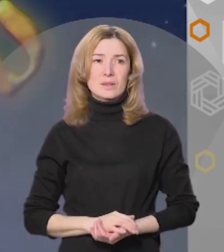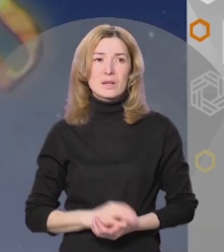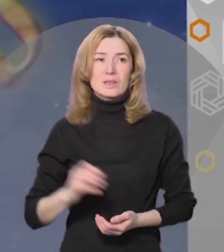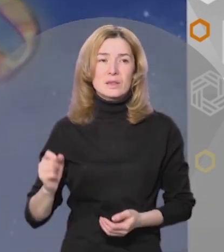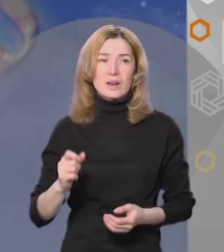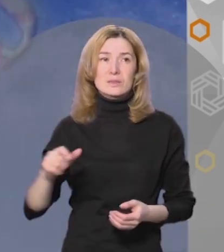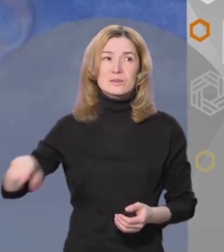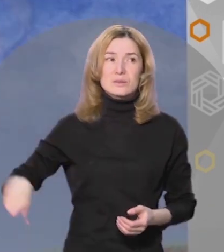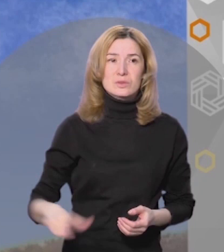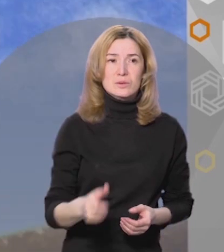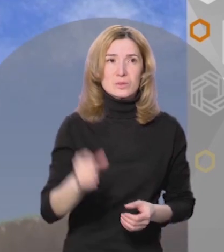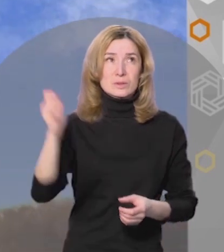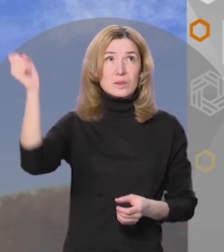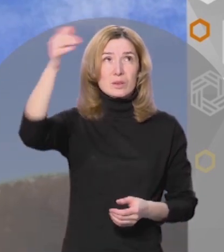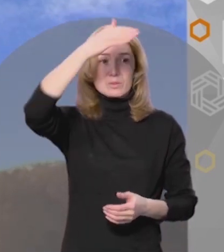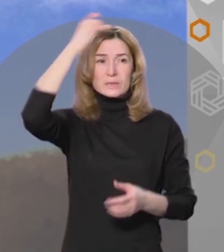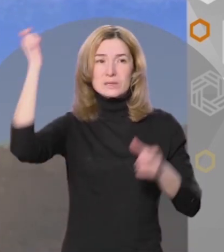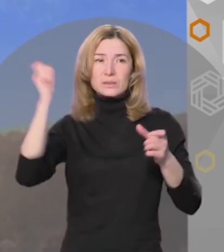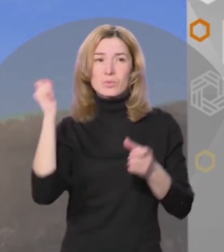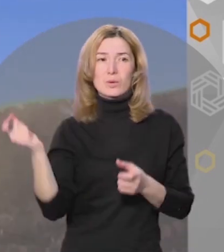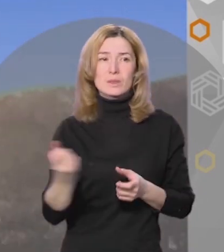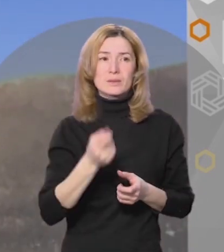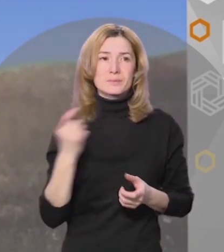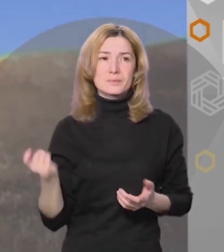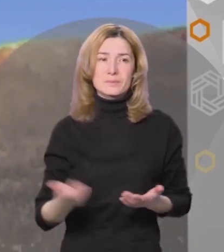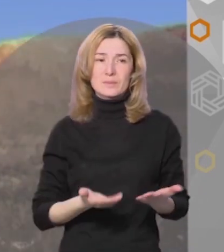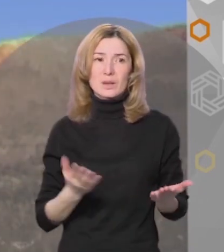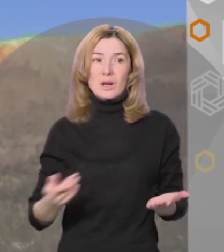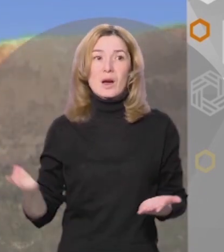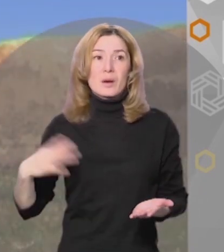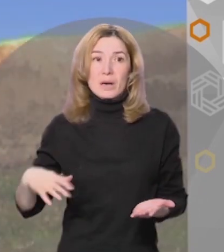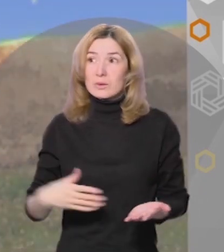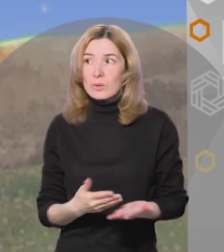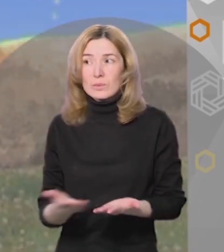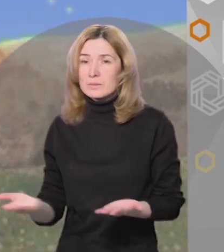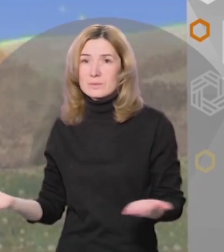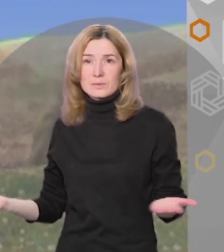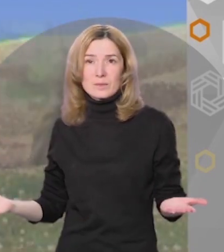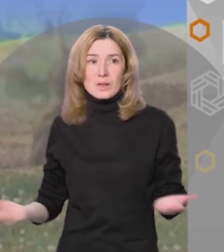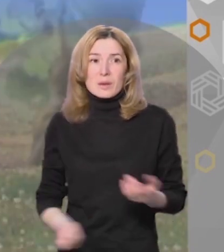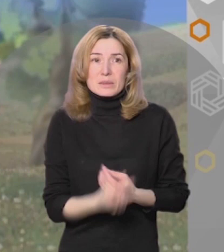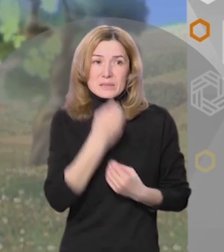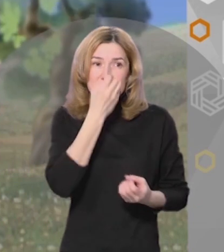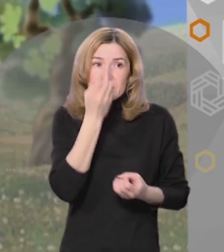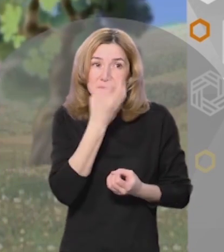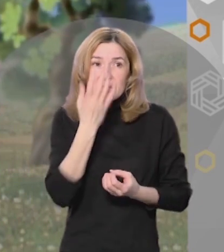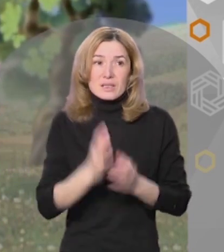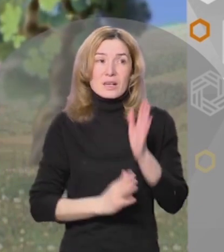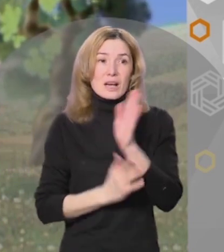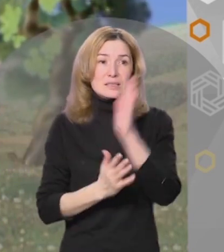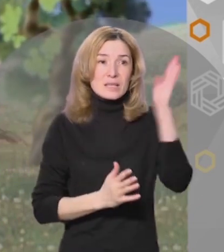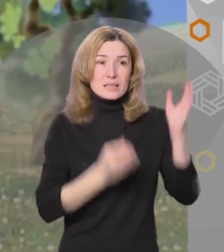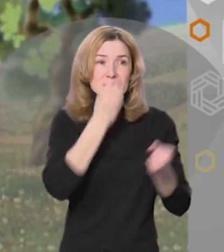Над водой, над землей засиял небосвод голубой. А потом появились